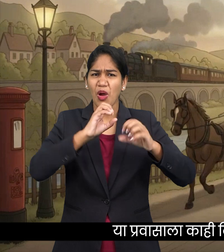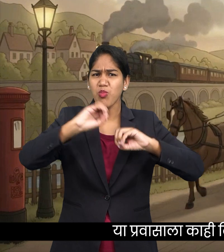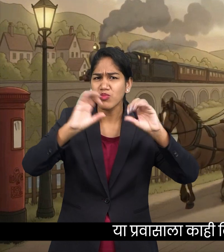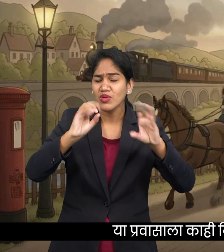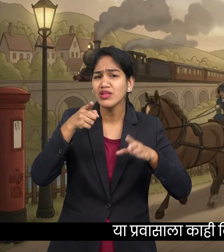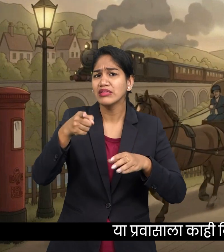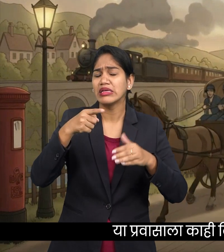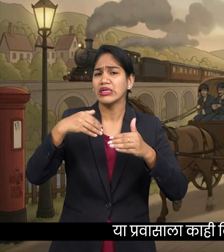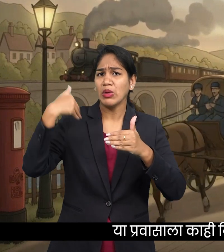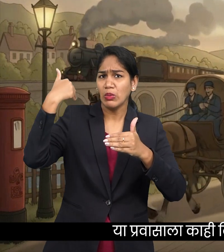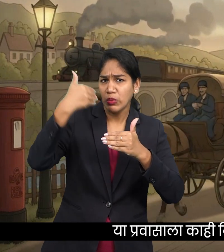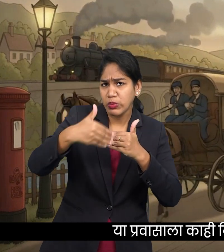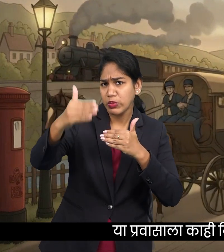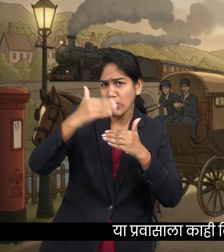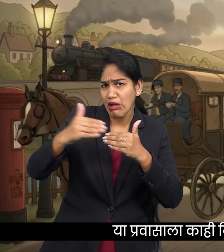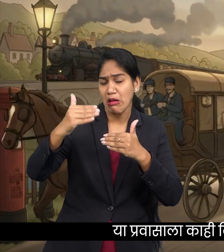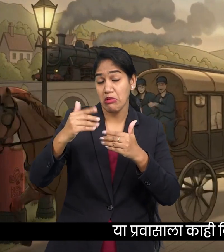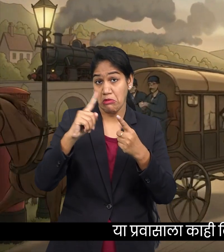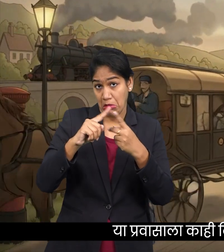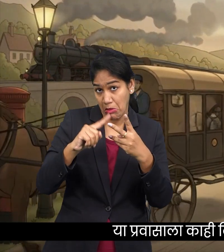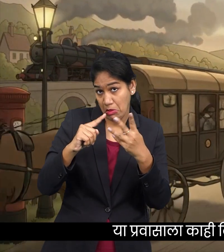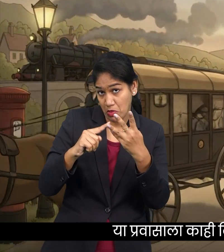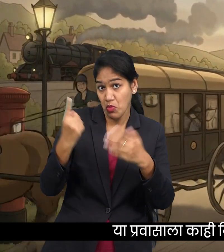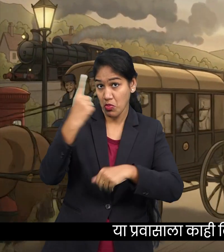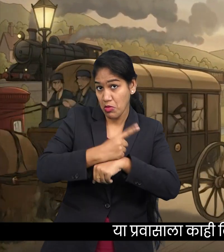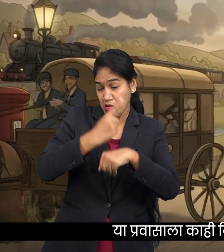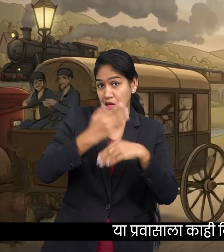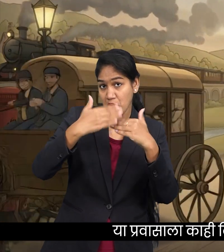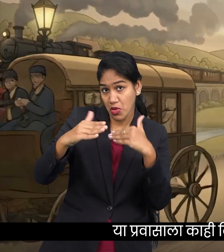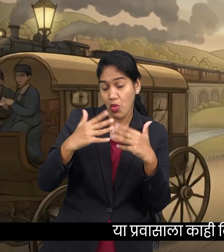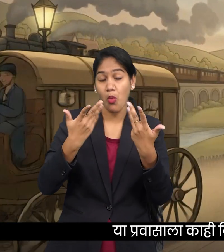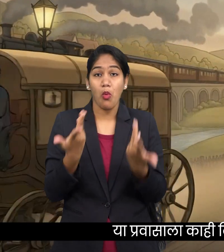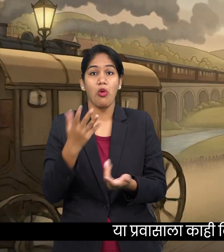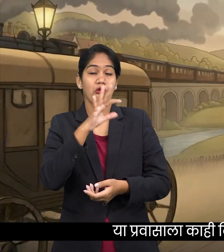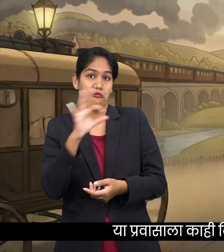या प्रवासाला काही दिवस किंवा आठवडेही लागू शकतात.